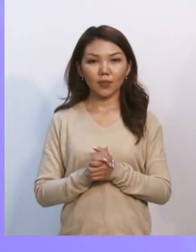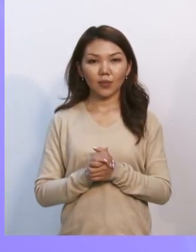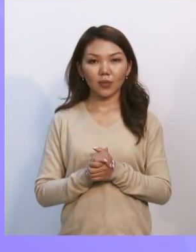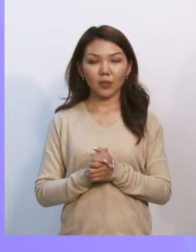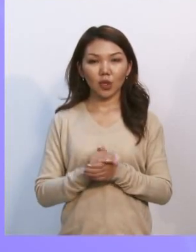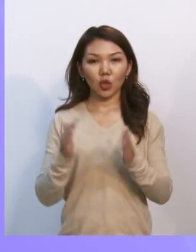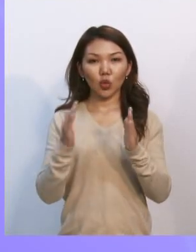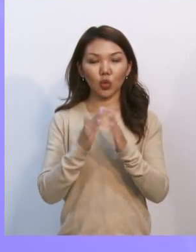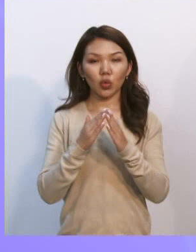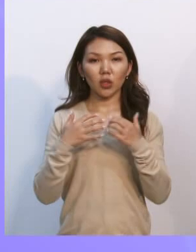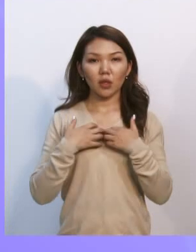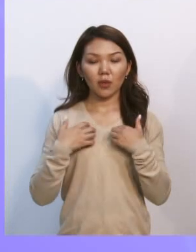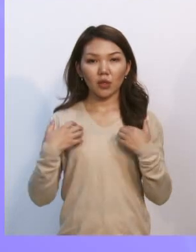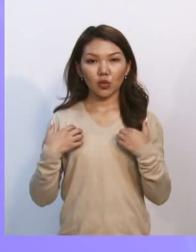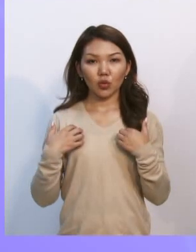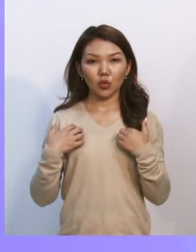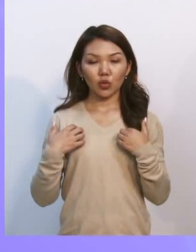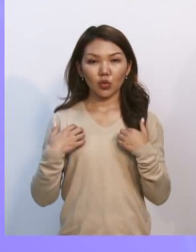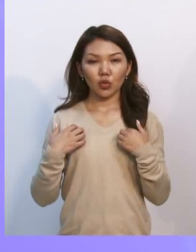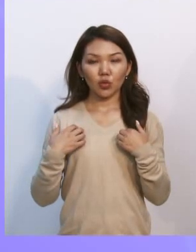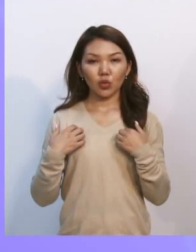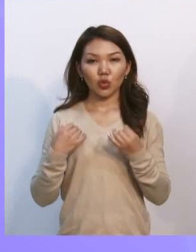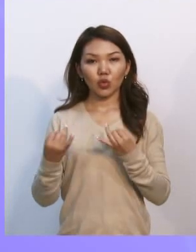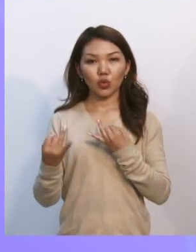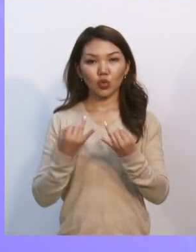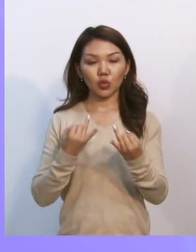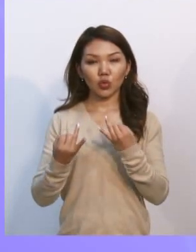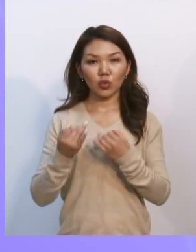Үй жаныбарлары жөнүндө сүйлөшөсүңөр.